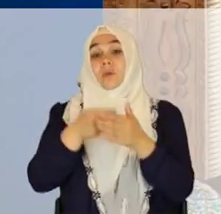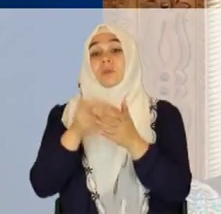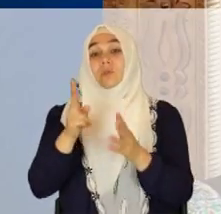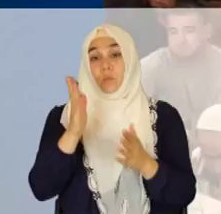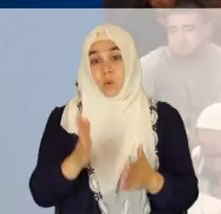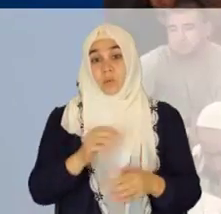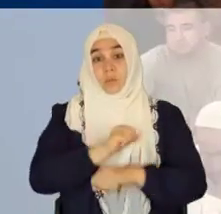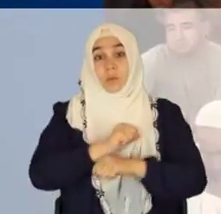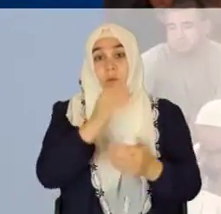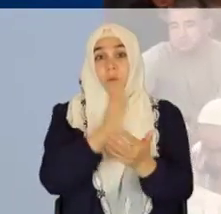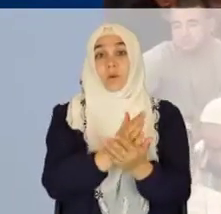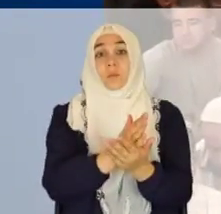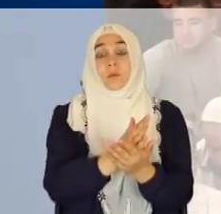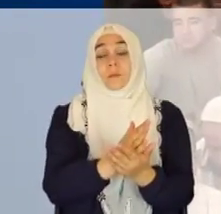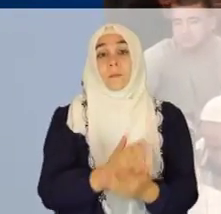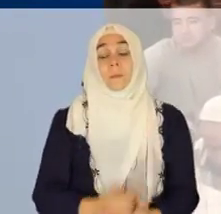qani?